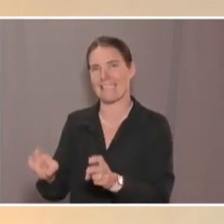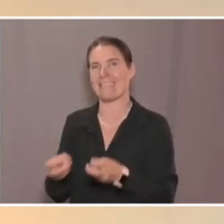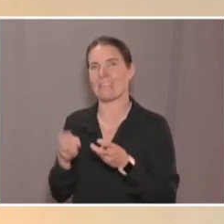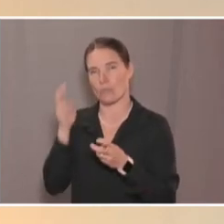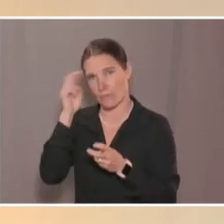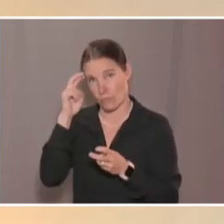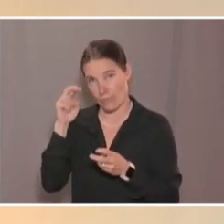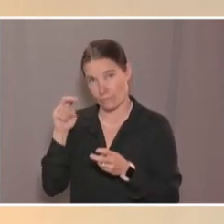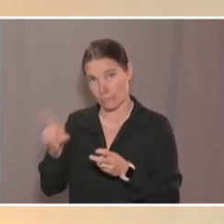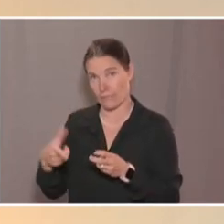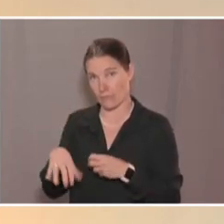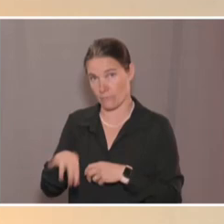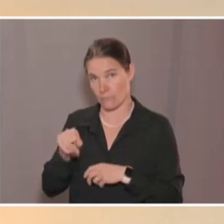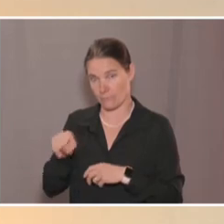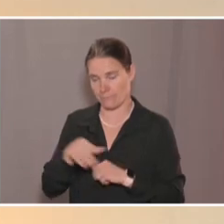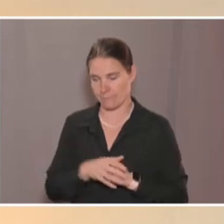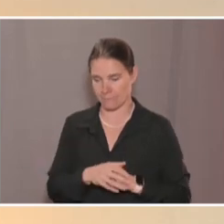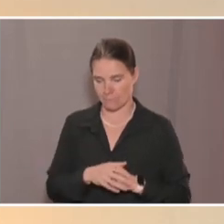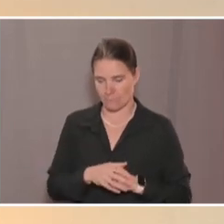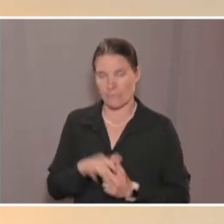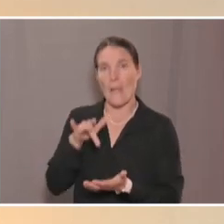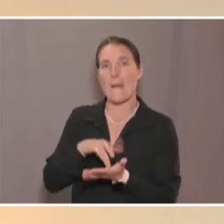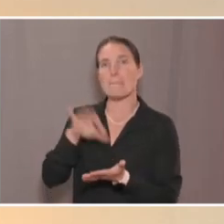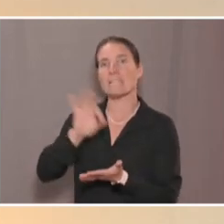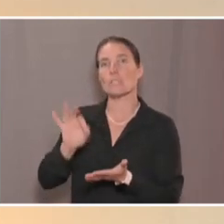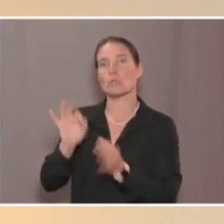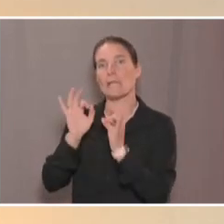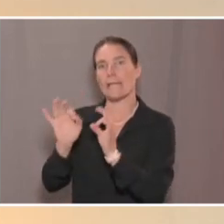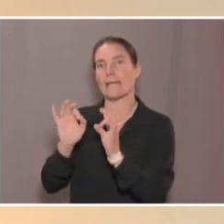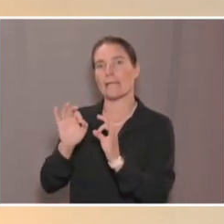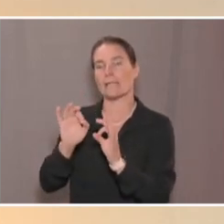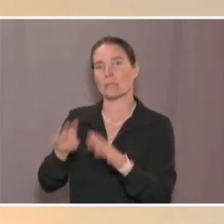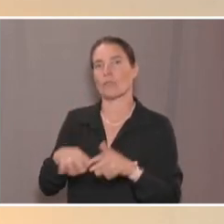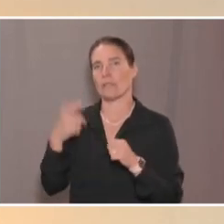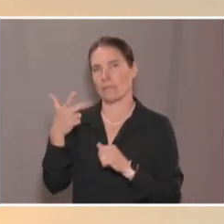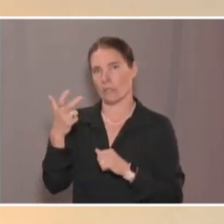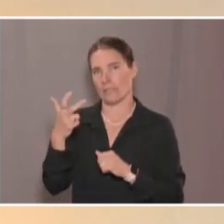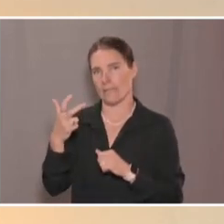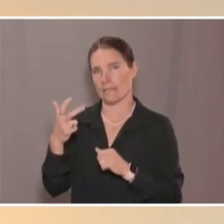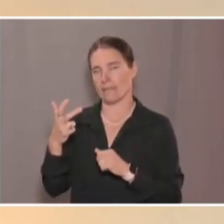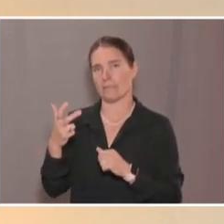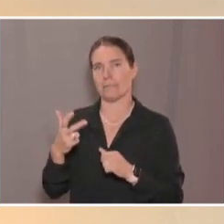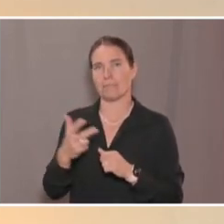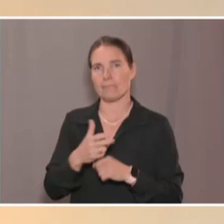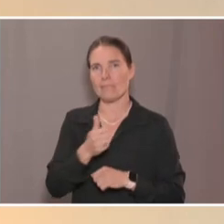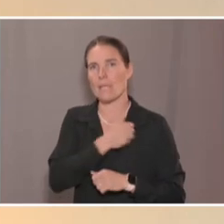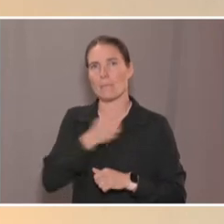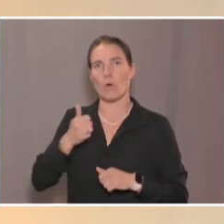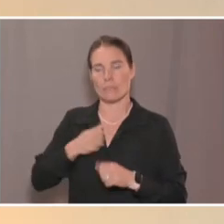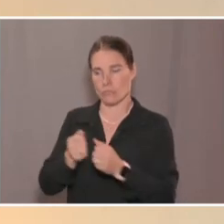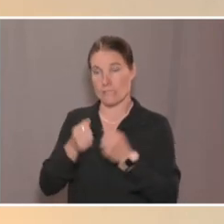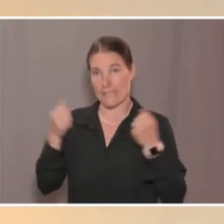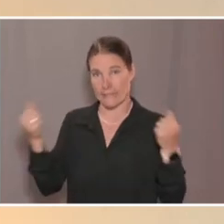Erziehungsvorstellungen. Der Mittelschullehrer sah sich 1932 in der Preußischen Zeitung, dem Organ der NSDAP Ostpreußen,